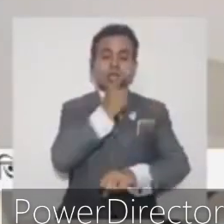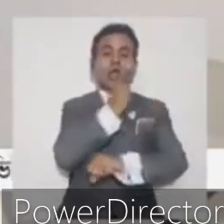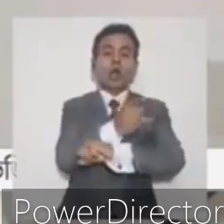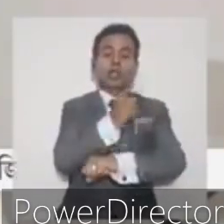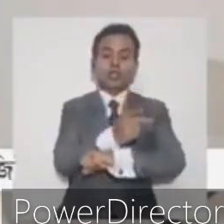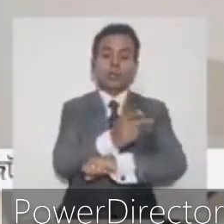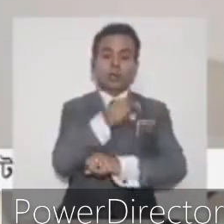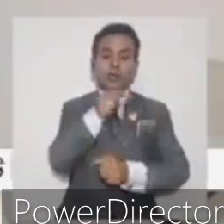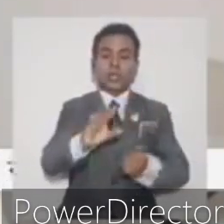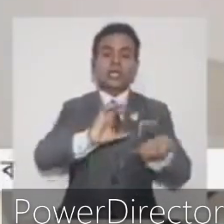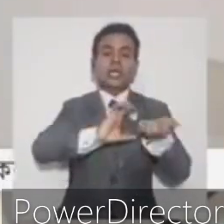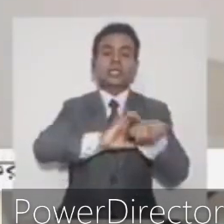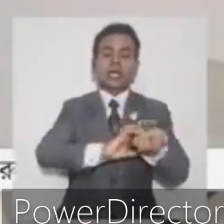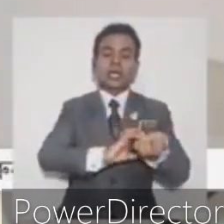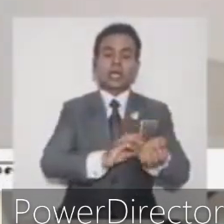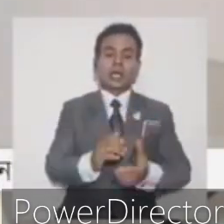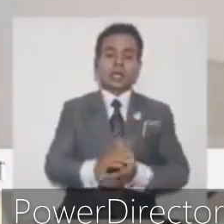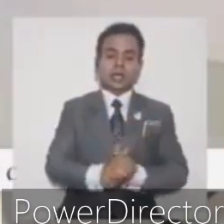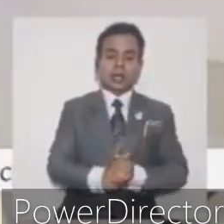মোহাম্মদ মঈনুদ্দিন